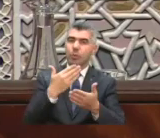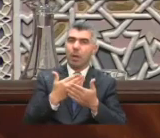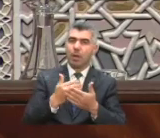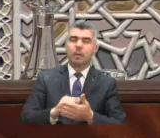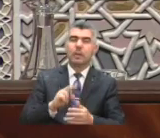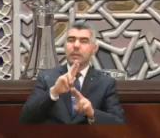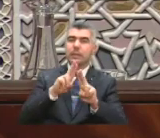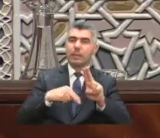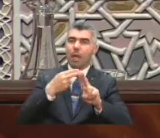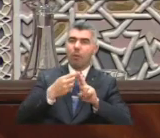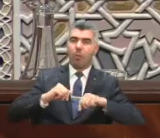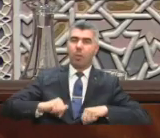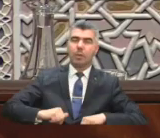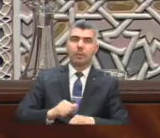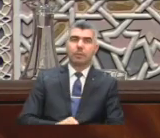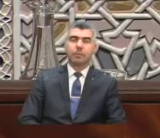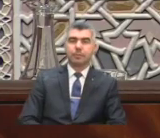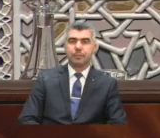سيد الوزير.